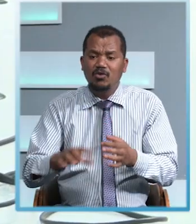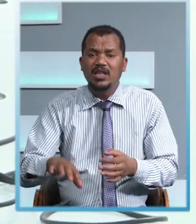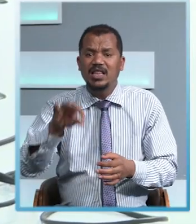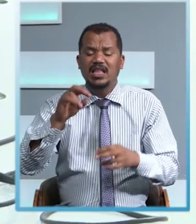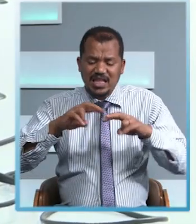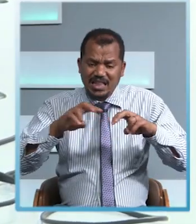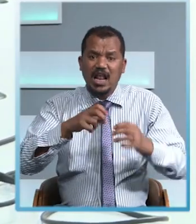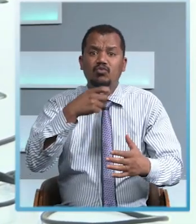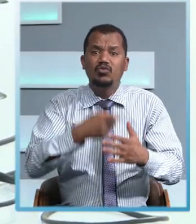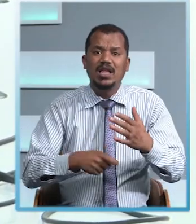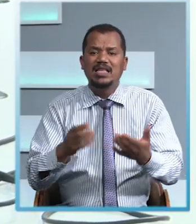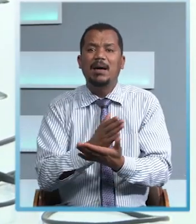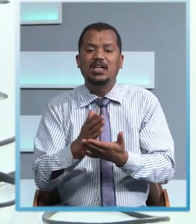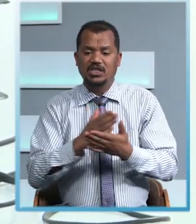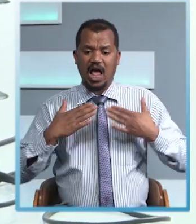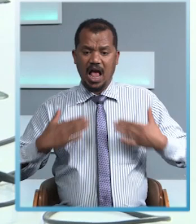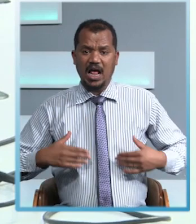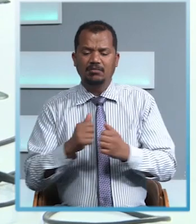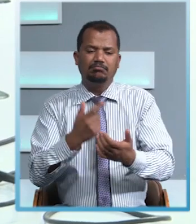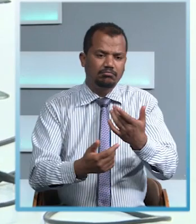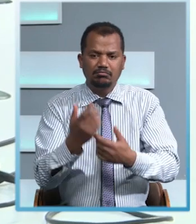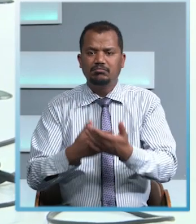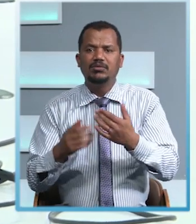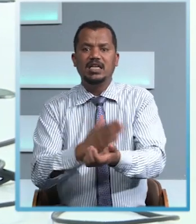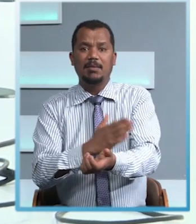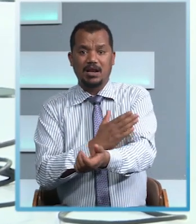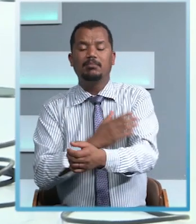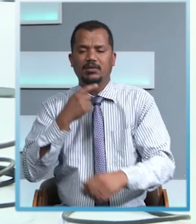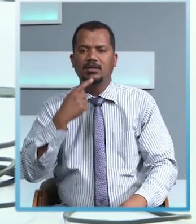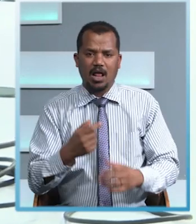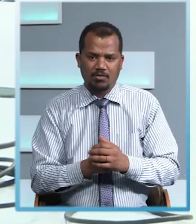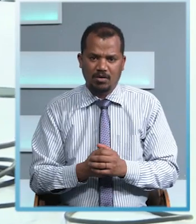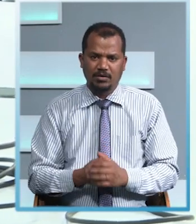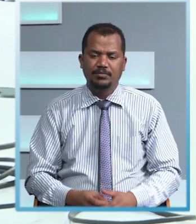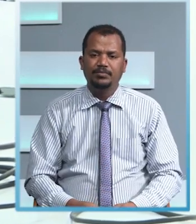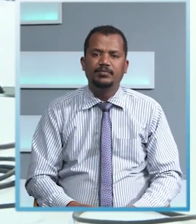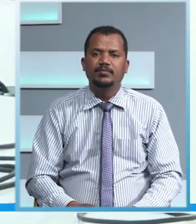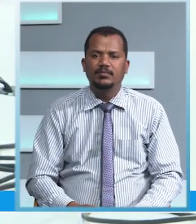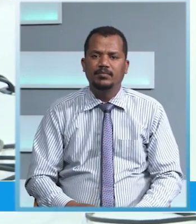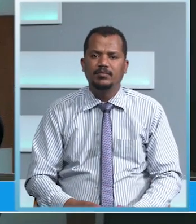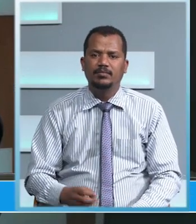ክፍል ጀምሮ የተገኘውን የጥናት ውጤት ከባለድርሻ አካላት ጋር ውይይት በማድረግ እንደሚያዳብር ተመላክቷል።